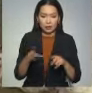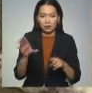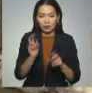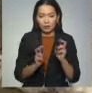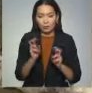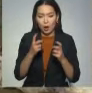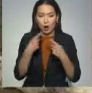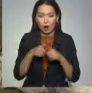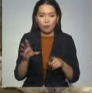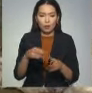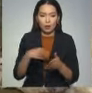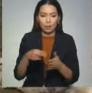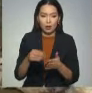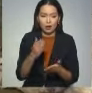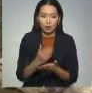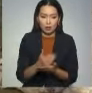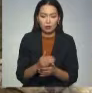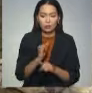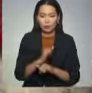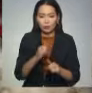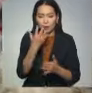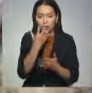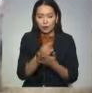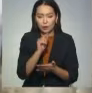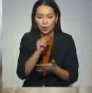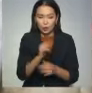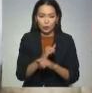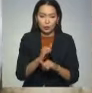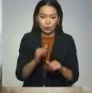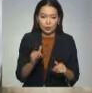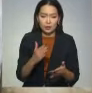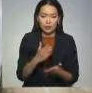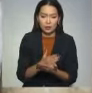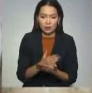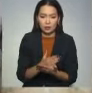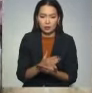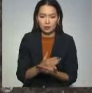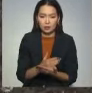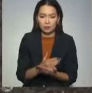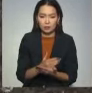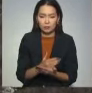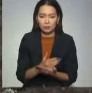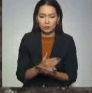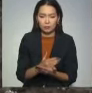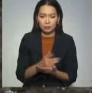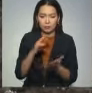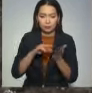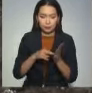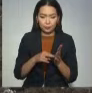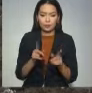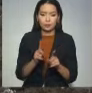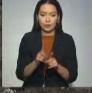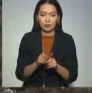производственное оборудование. Возводят комплекс за счет собственных средств предпринимателя и банковских займах. В планах строительство еще